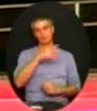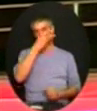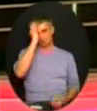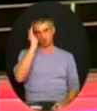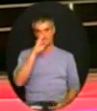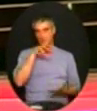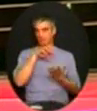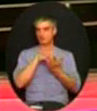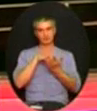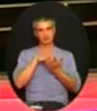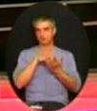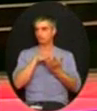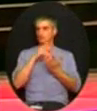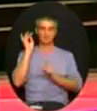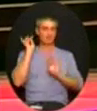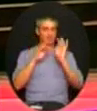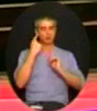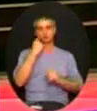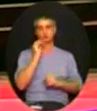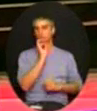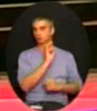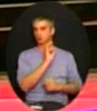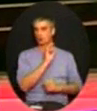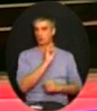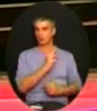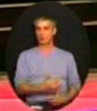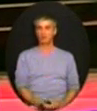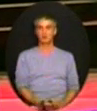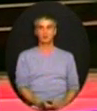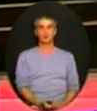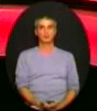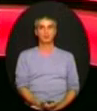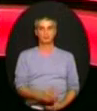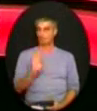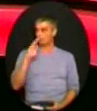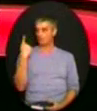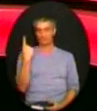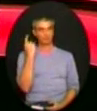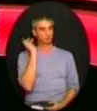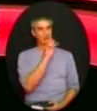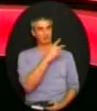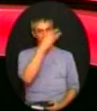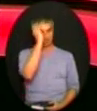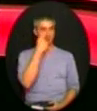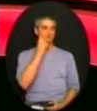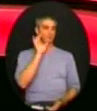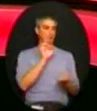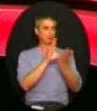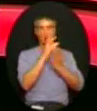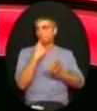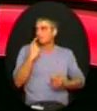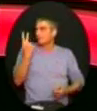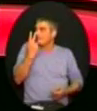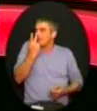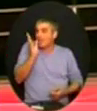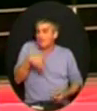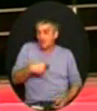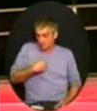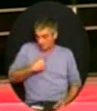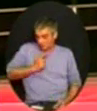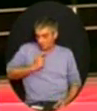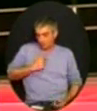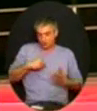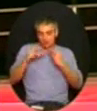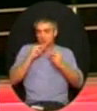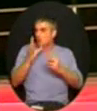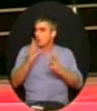אולמרט המרכזיים וגינו את השחיתות שלו. נתניהו גם עצמו גינה הרי את אולמרט ואמר שהוא צריך ללכת בוודאי, הביתה. בוודאי, ואפילו לי באופן אישי היו